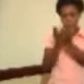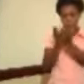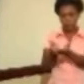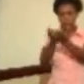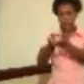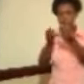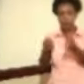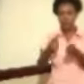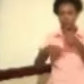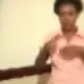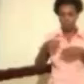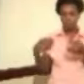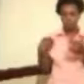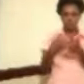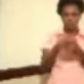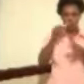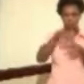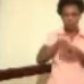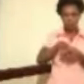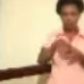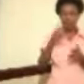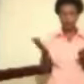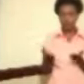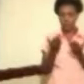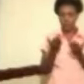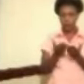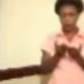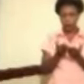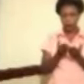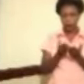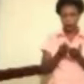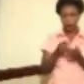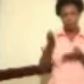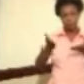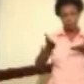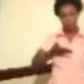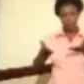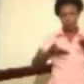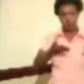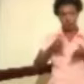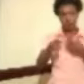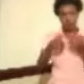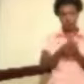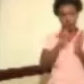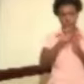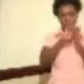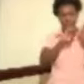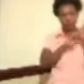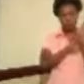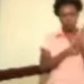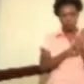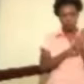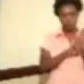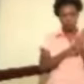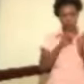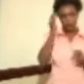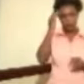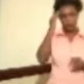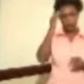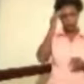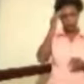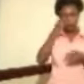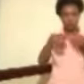avec une exigence, que recettes portuaires yo servent à l'État. Parce que nous connaissons très bien